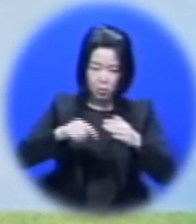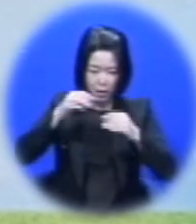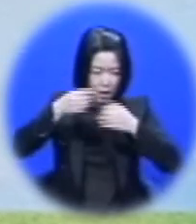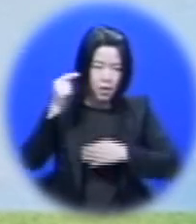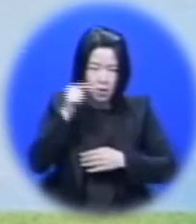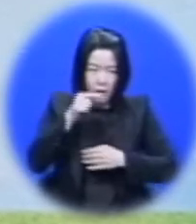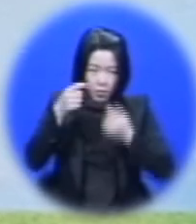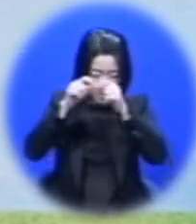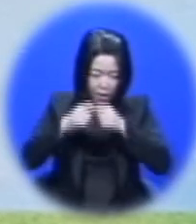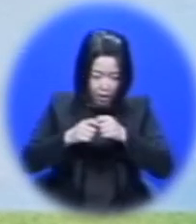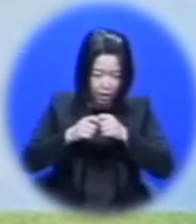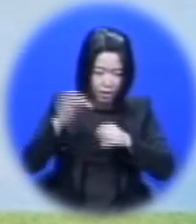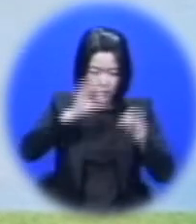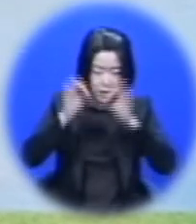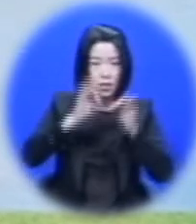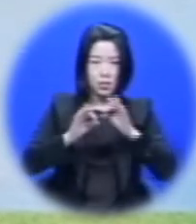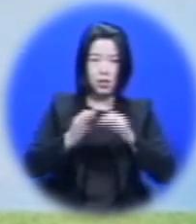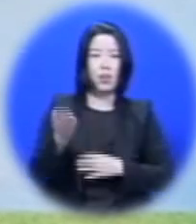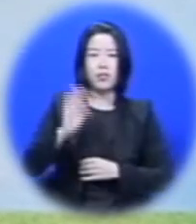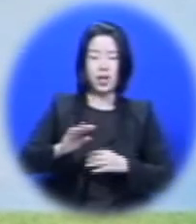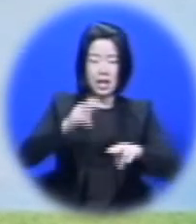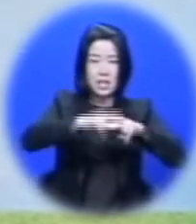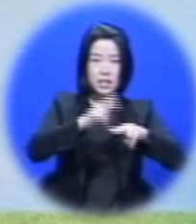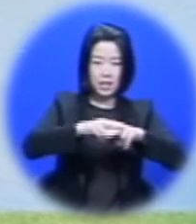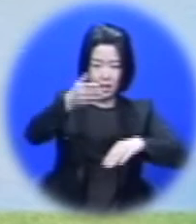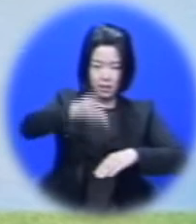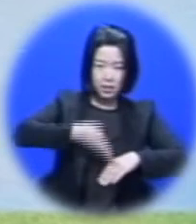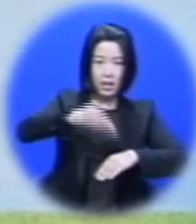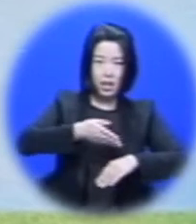뒤져봤더니 세상에 그 의자 사이에 돈 봉투가 있는 거예요.